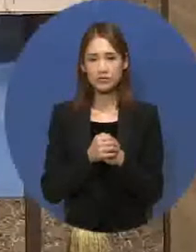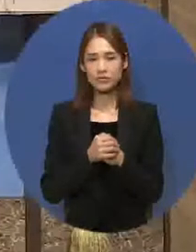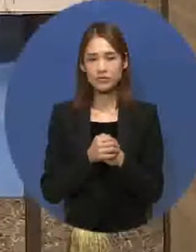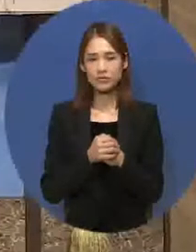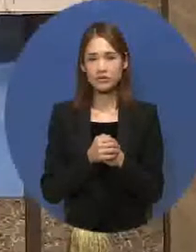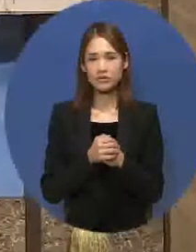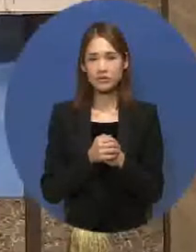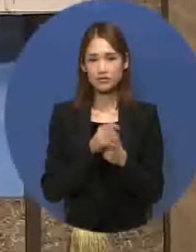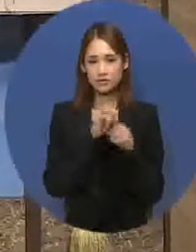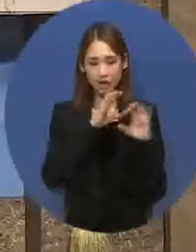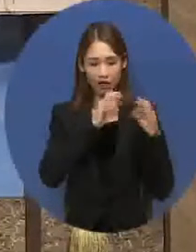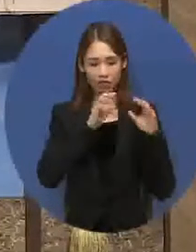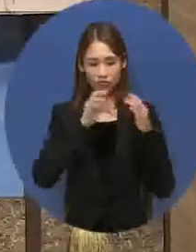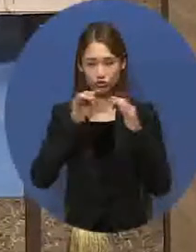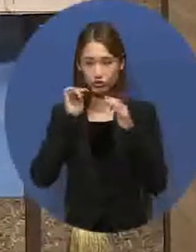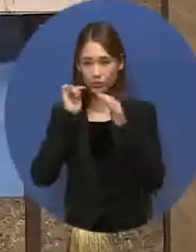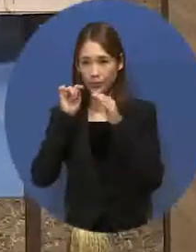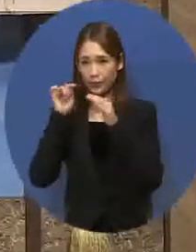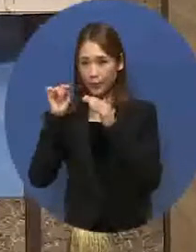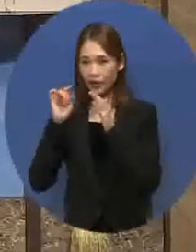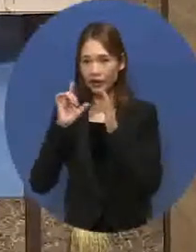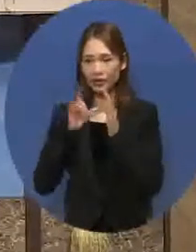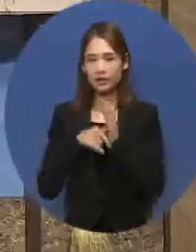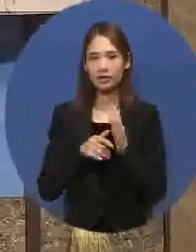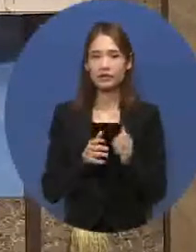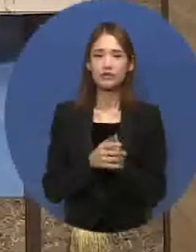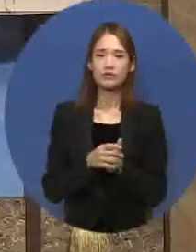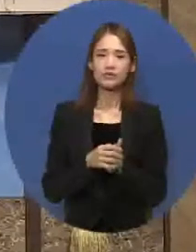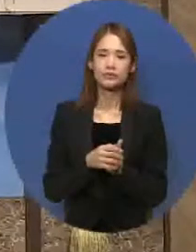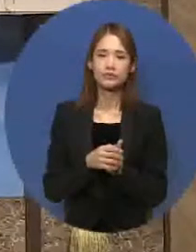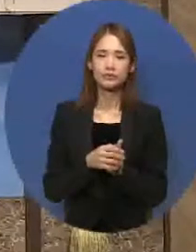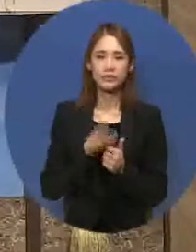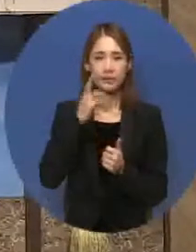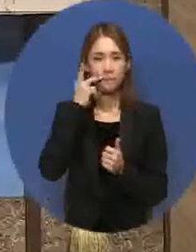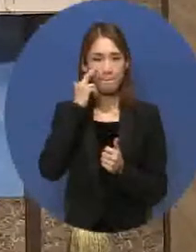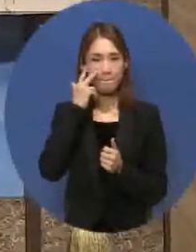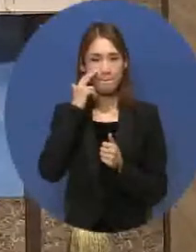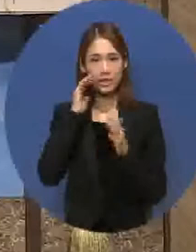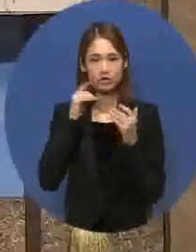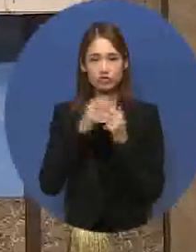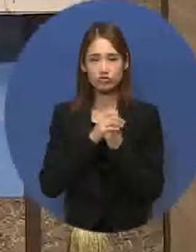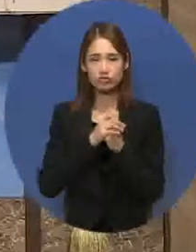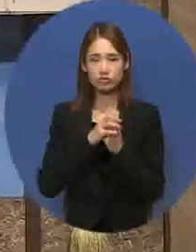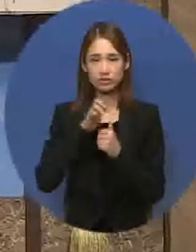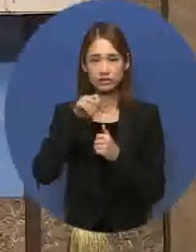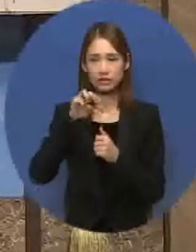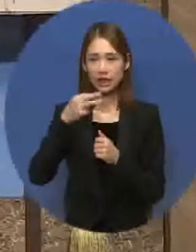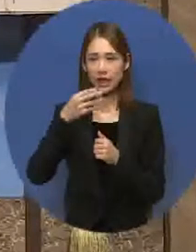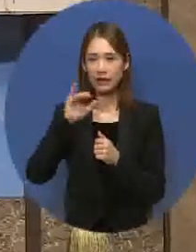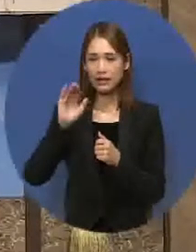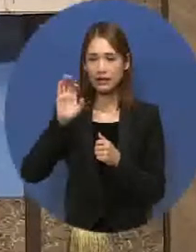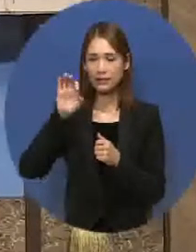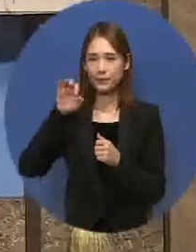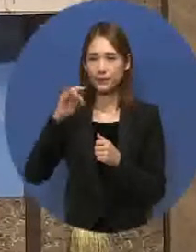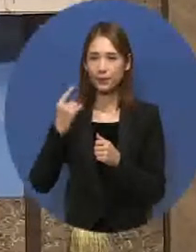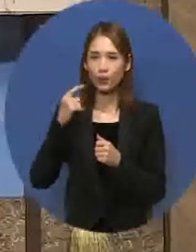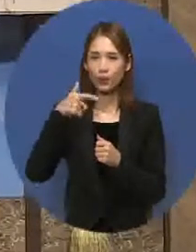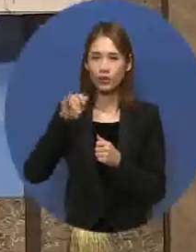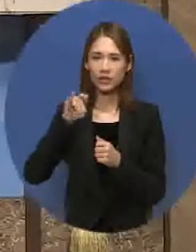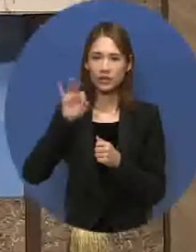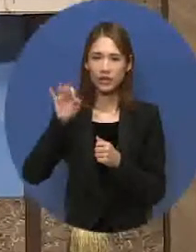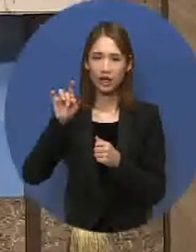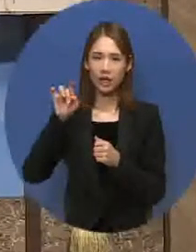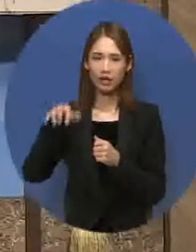제가 각국을 순회할 때에 미국 캘리포니아 주에서